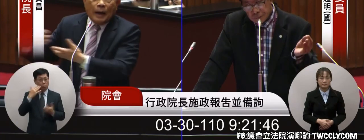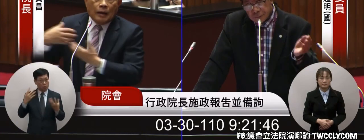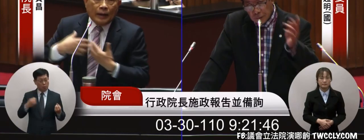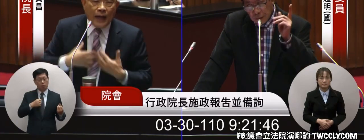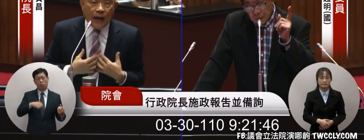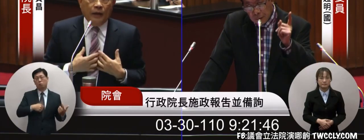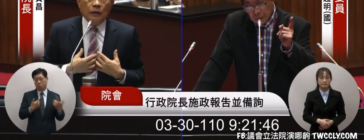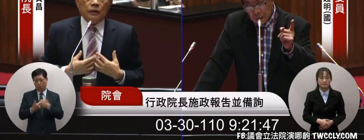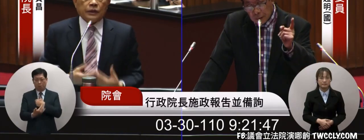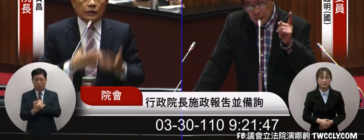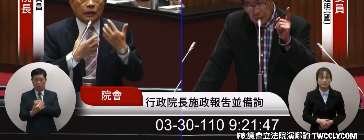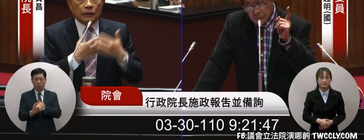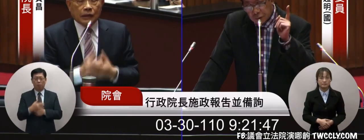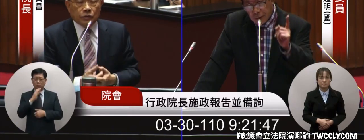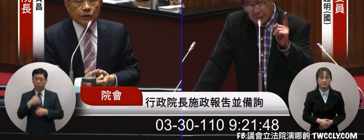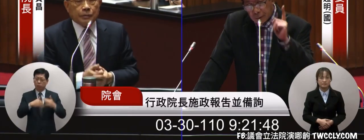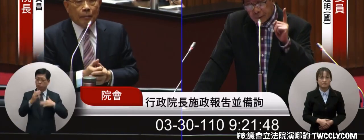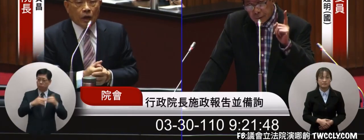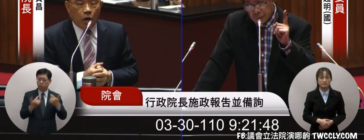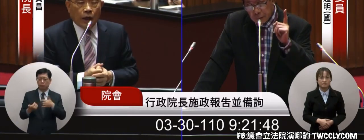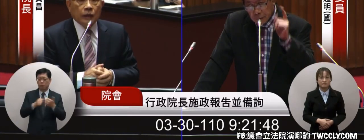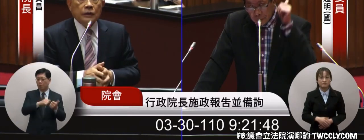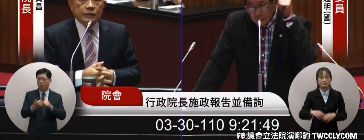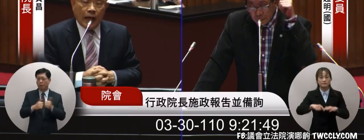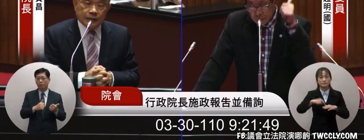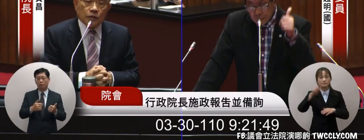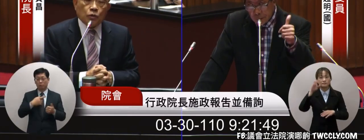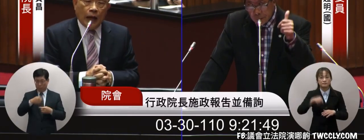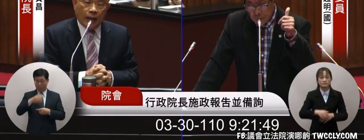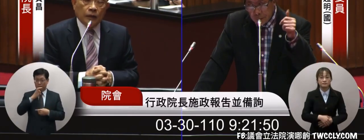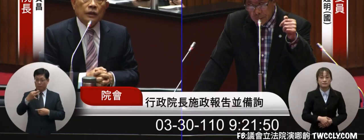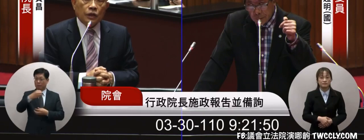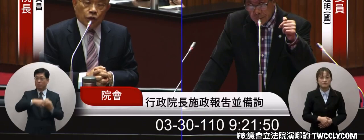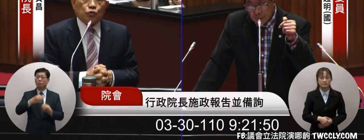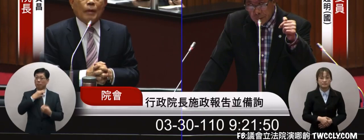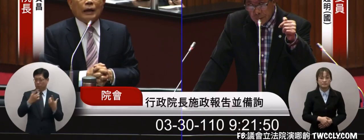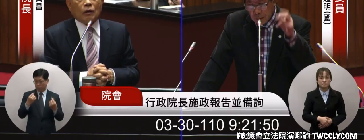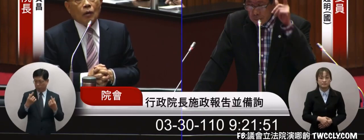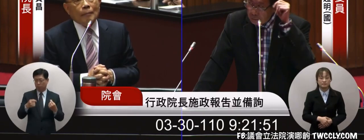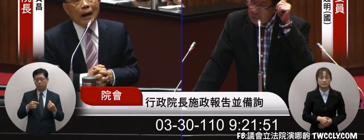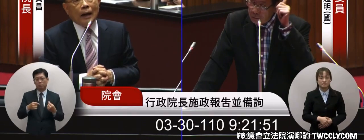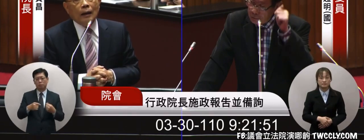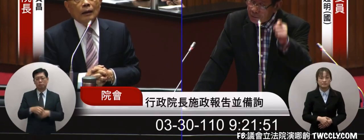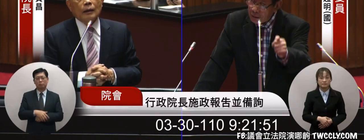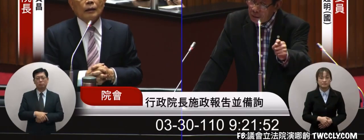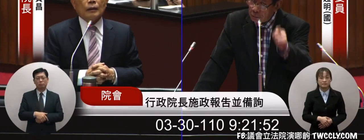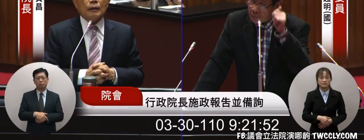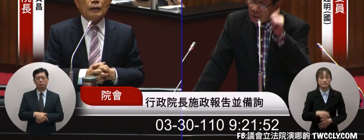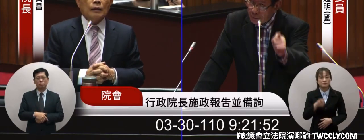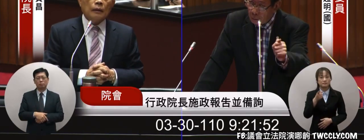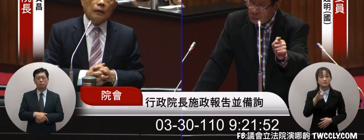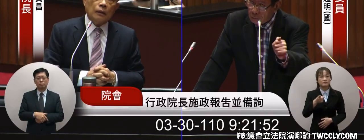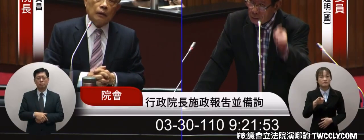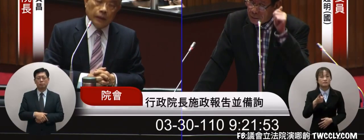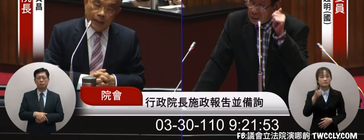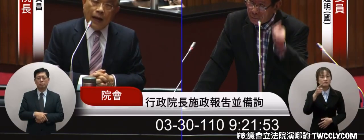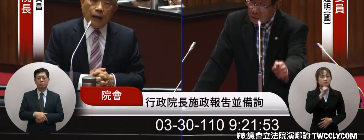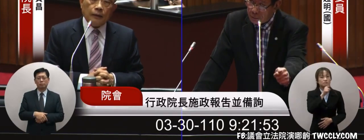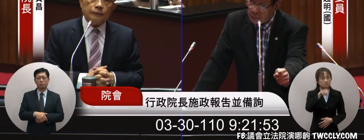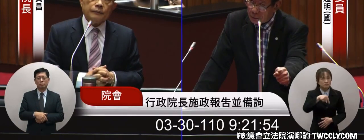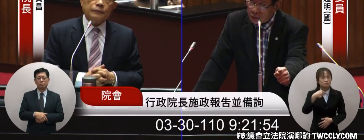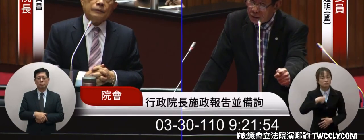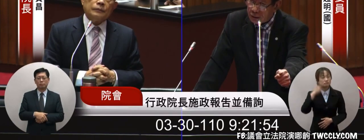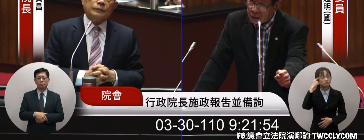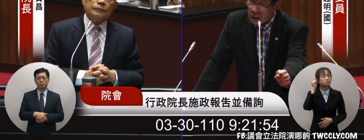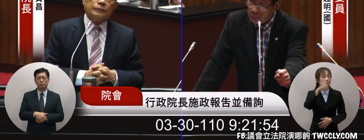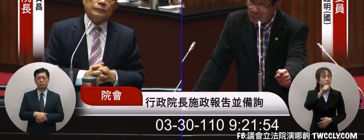幫忙我們這就是你現在要說的財政困難意思也一樣你這個我贊同我現在重